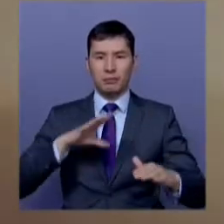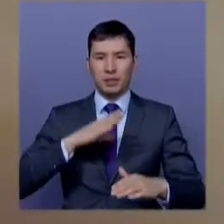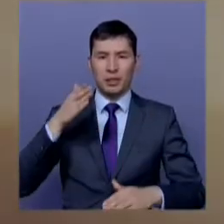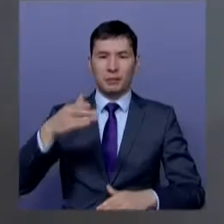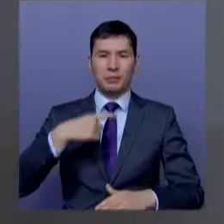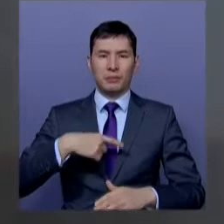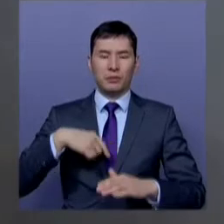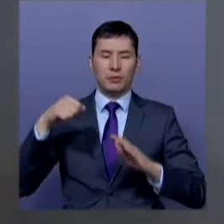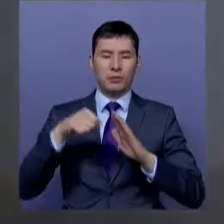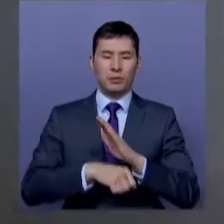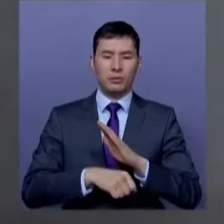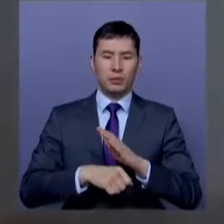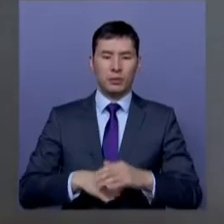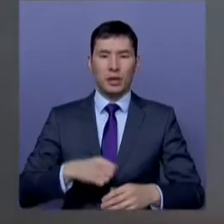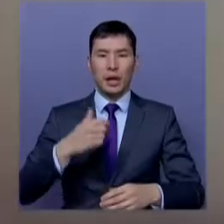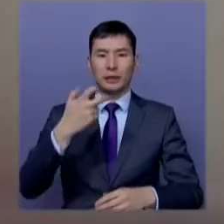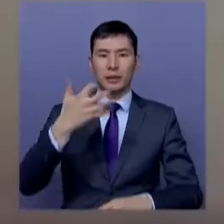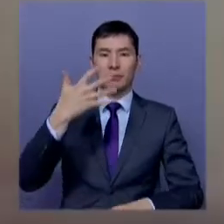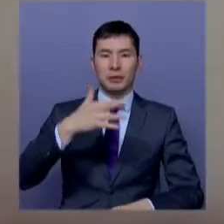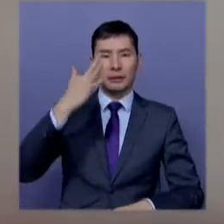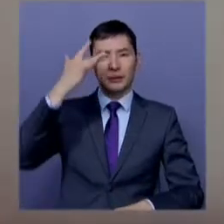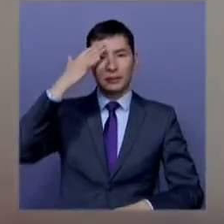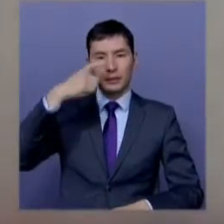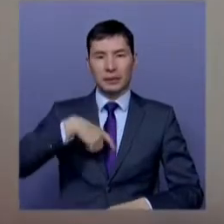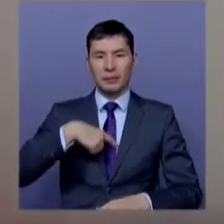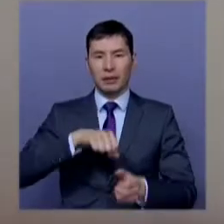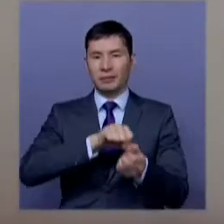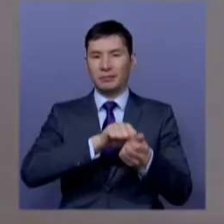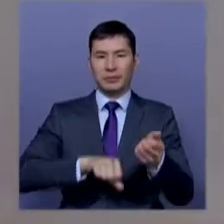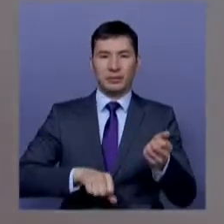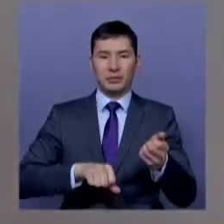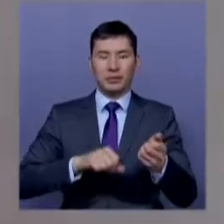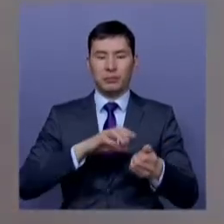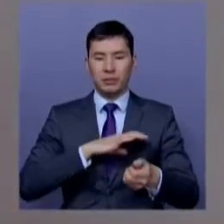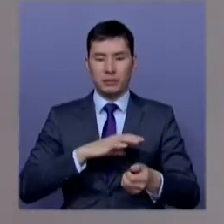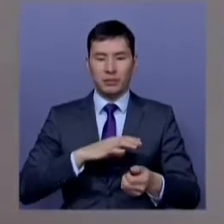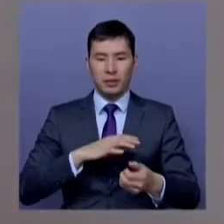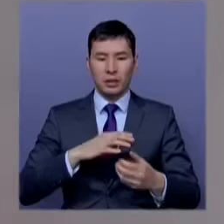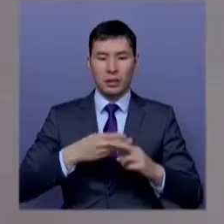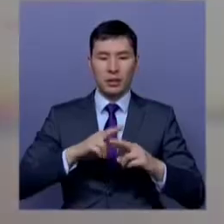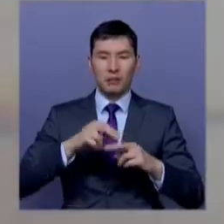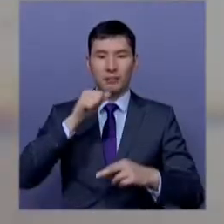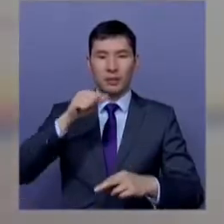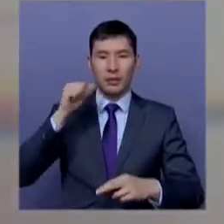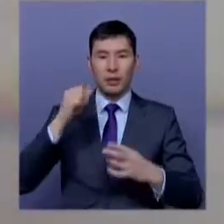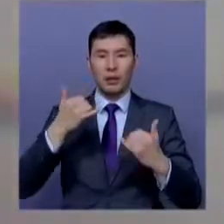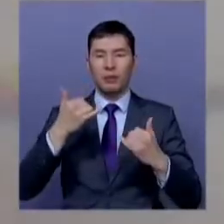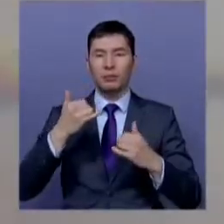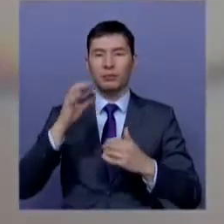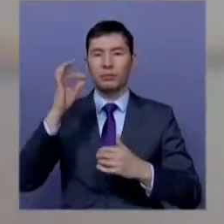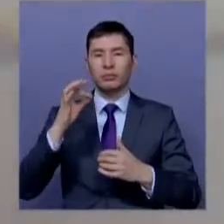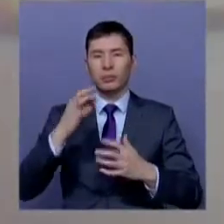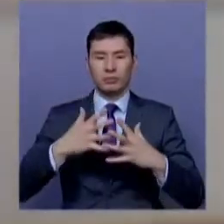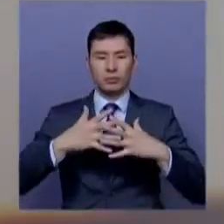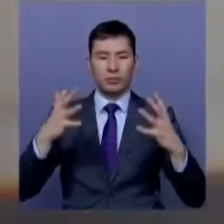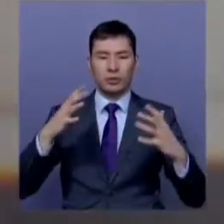351 жасөспірім суицид жасауға талпынған. Бұл өткен жылмен салыстырғанда 6,5%-ға жоғары. Өлімен аяқталған суицид көрсеткіші бойынша